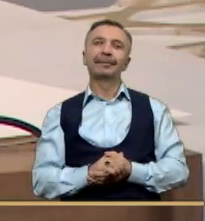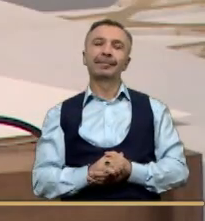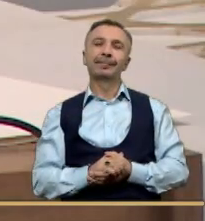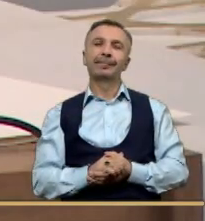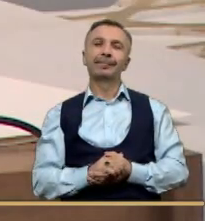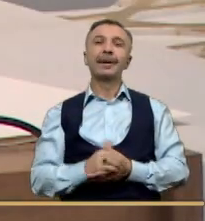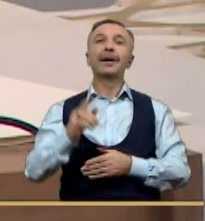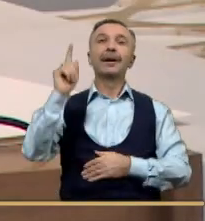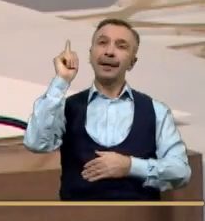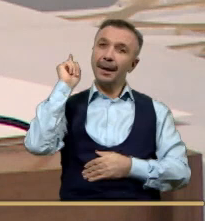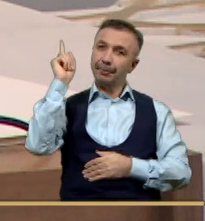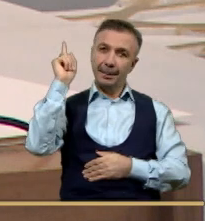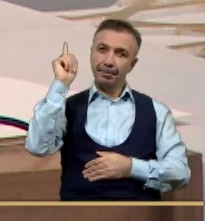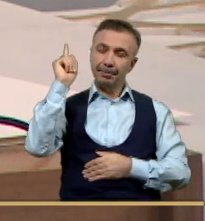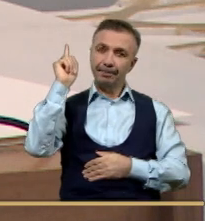Rabbim